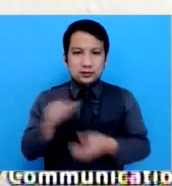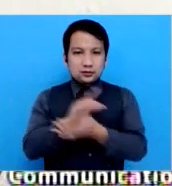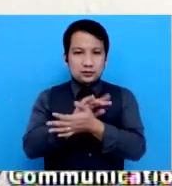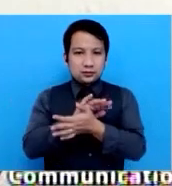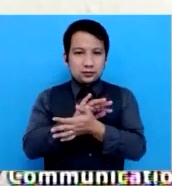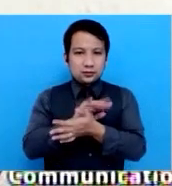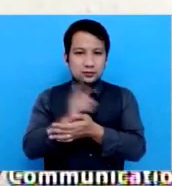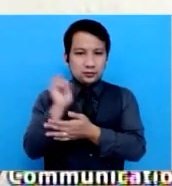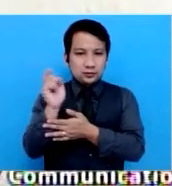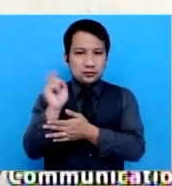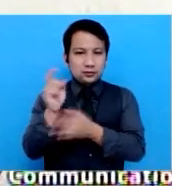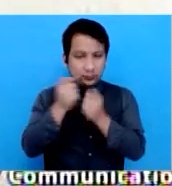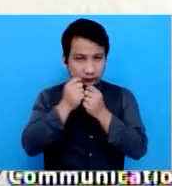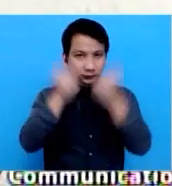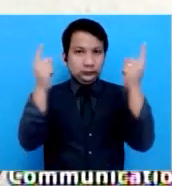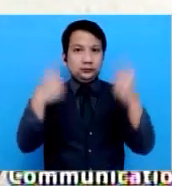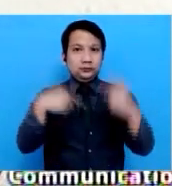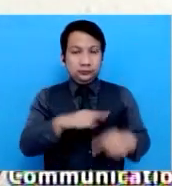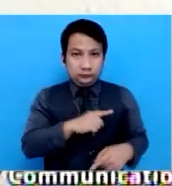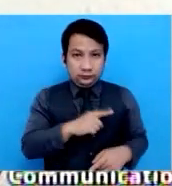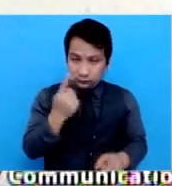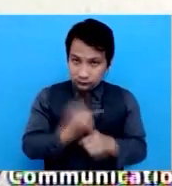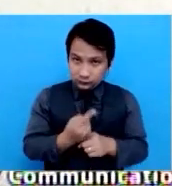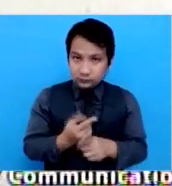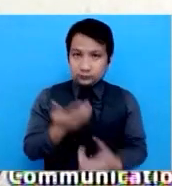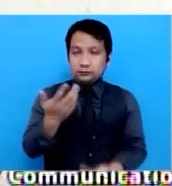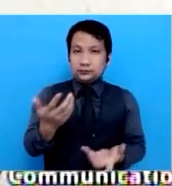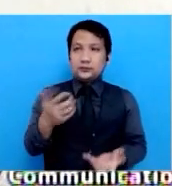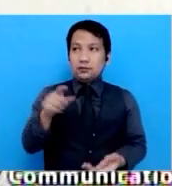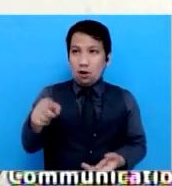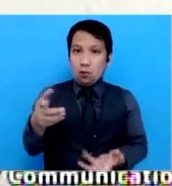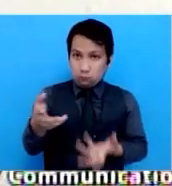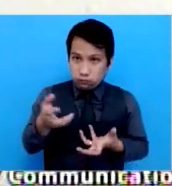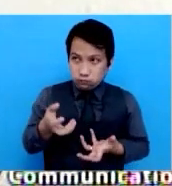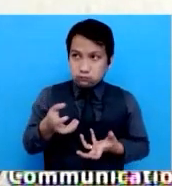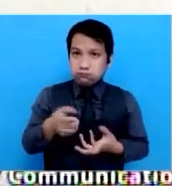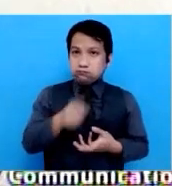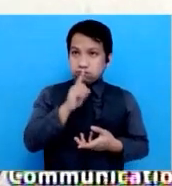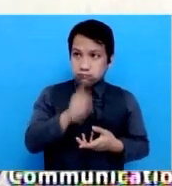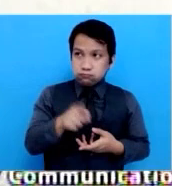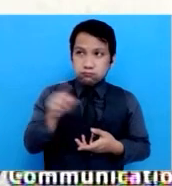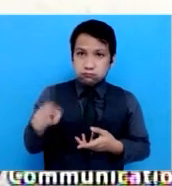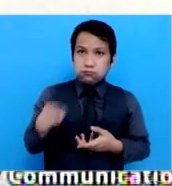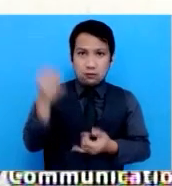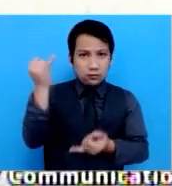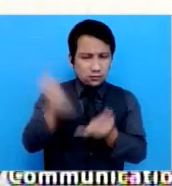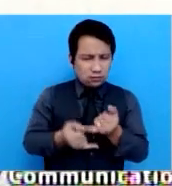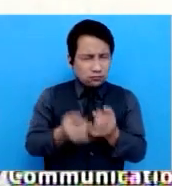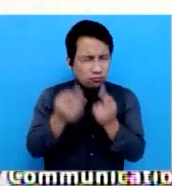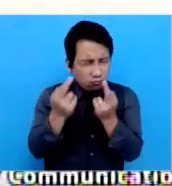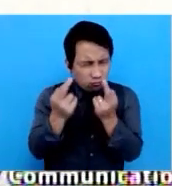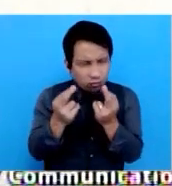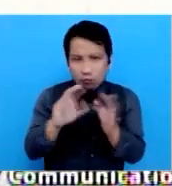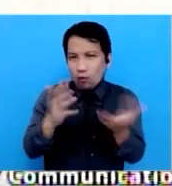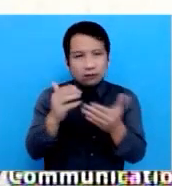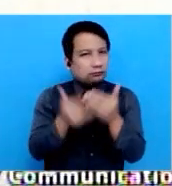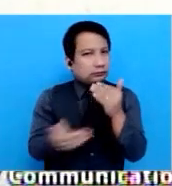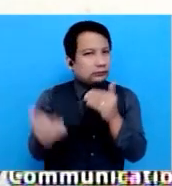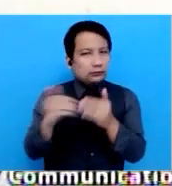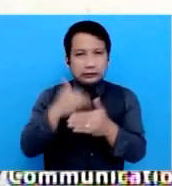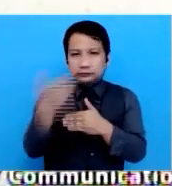lang ginugulat tayo. So although, syempre gusto natin na ito na yung pinakahuli, na wala nang susunod pang ibang